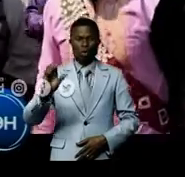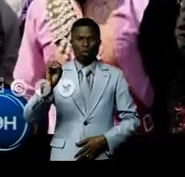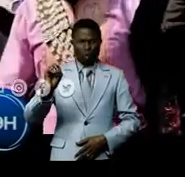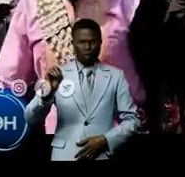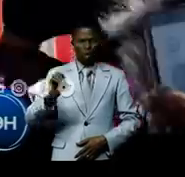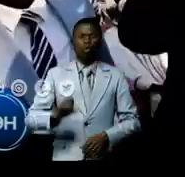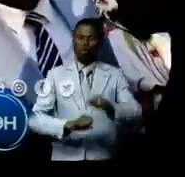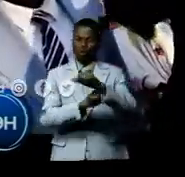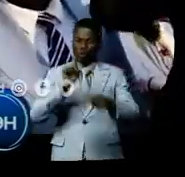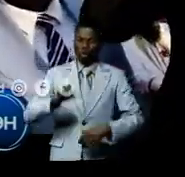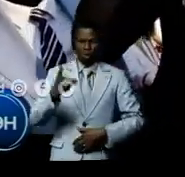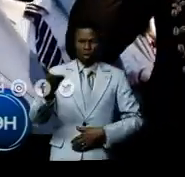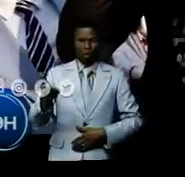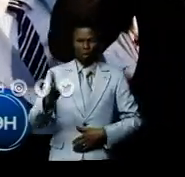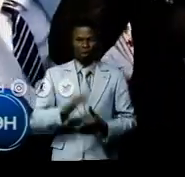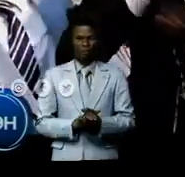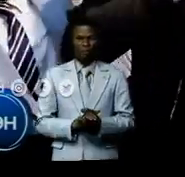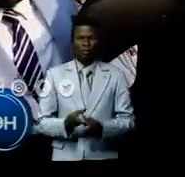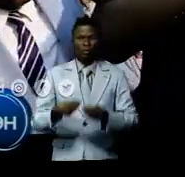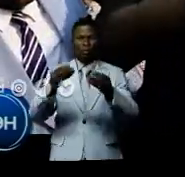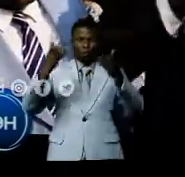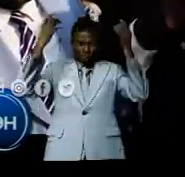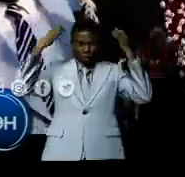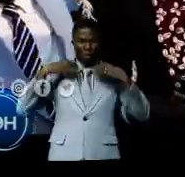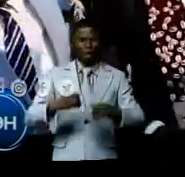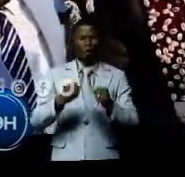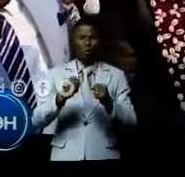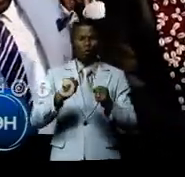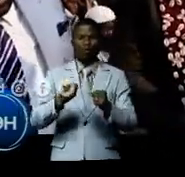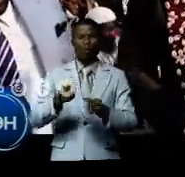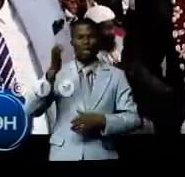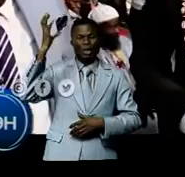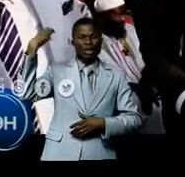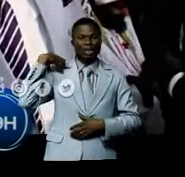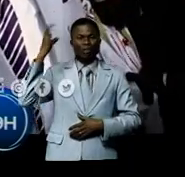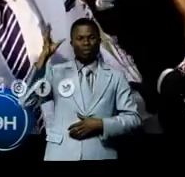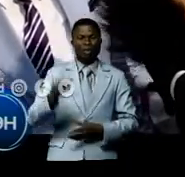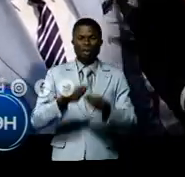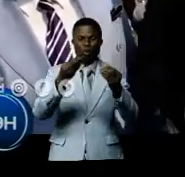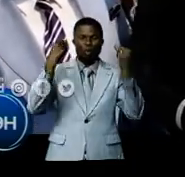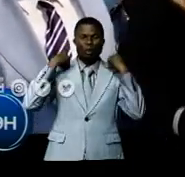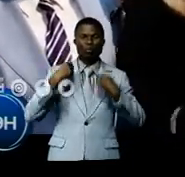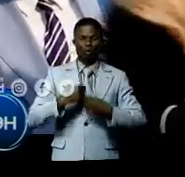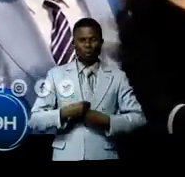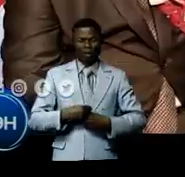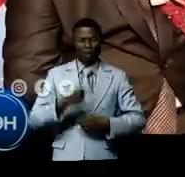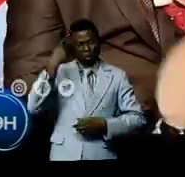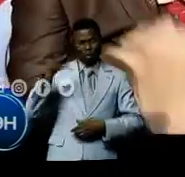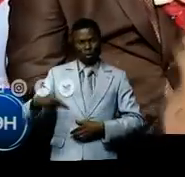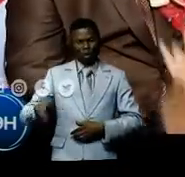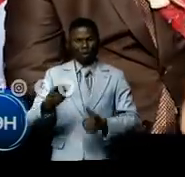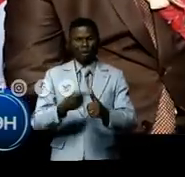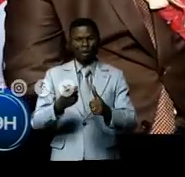Koshi Apende. Il a été décoré des attributs du pouvoir pour sa détermination au développement de la province et